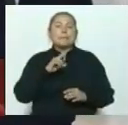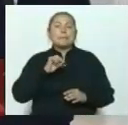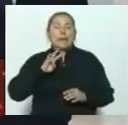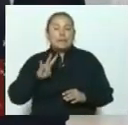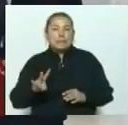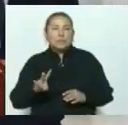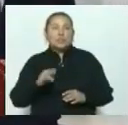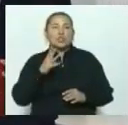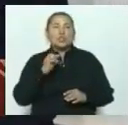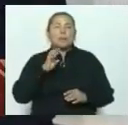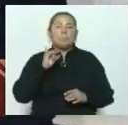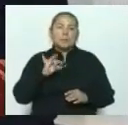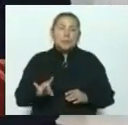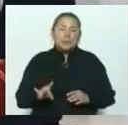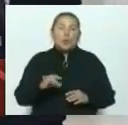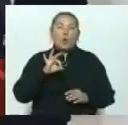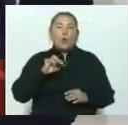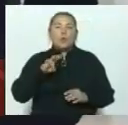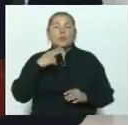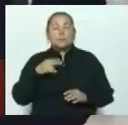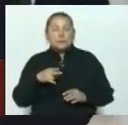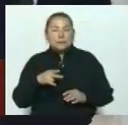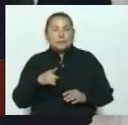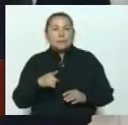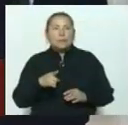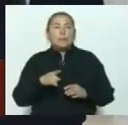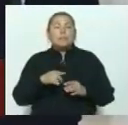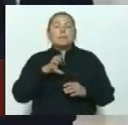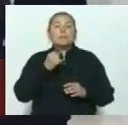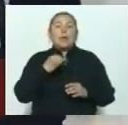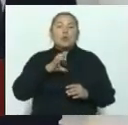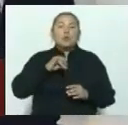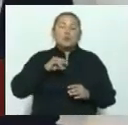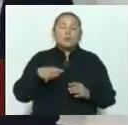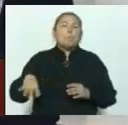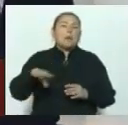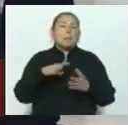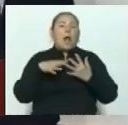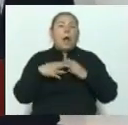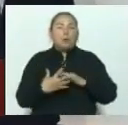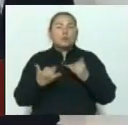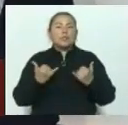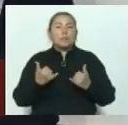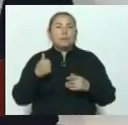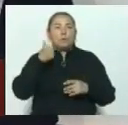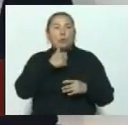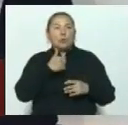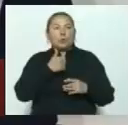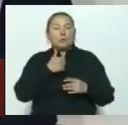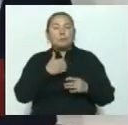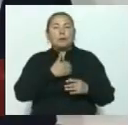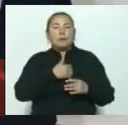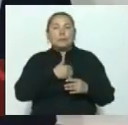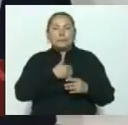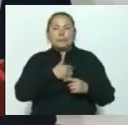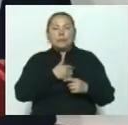Тұщығұдық, Шебір, Оңды, Үштаған, Сайөтеш, Жармыш, барлық ауылға қазір осы жылдың аяғына дейін жаңа автобустар келе